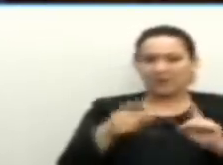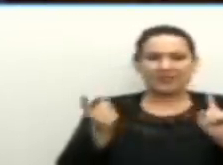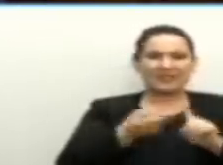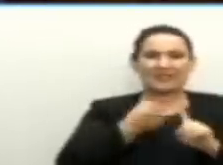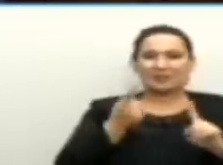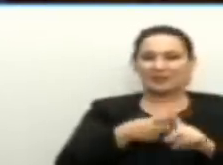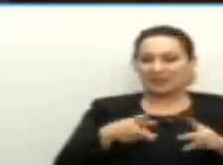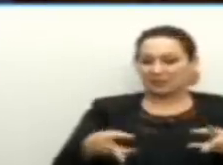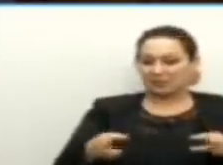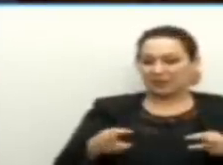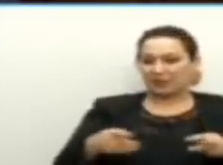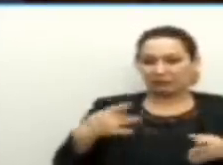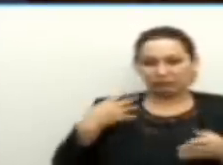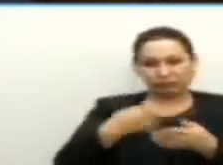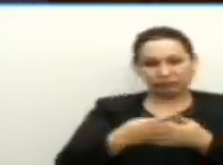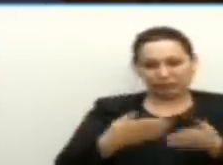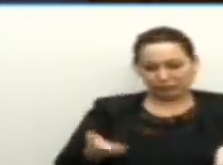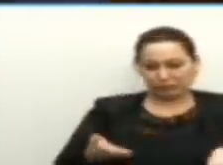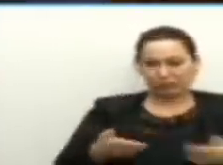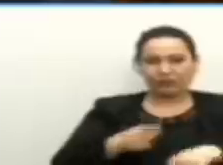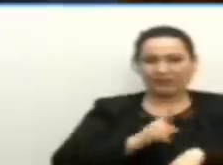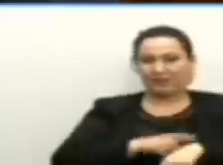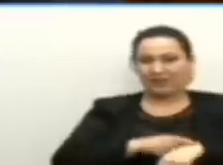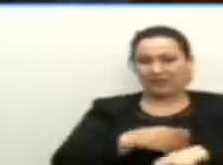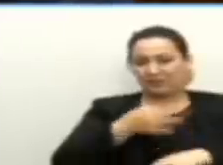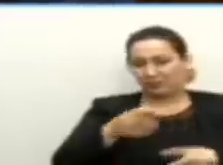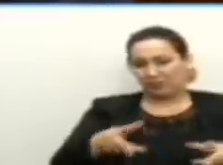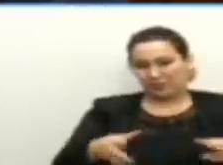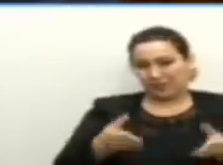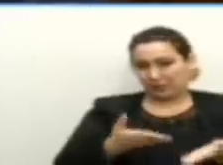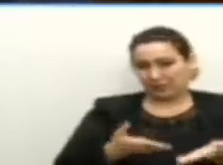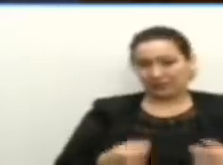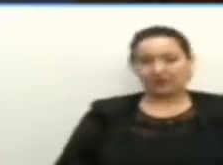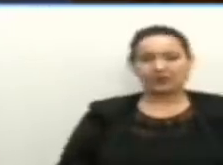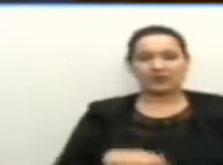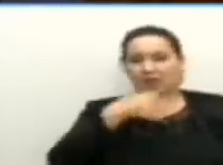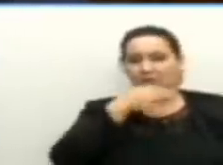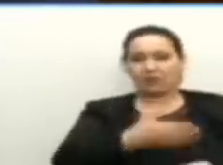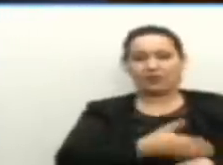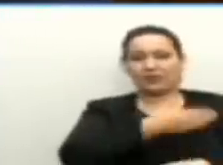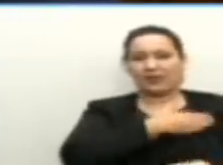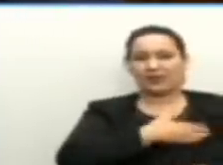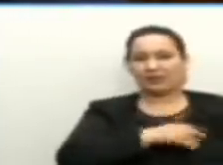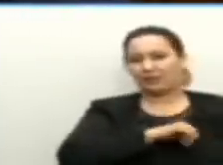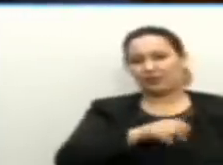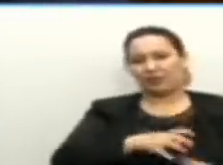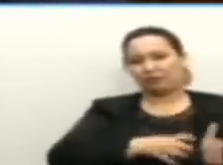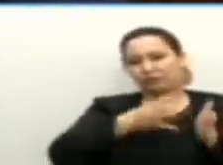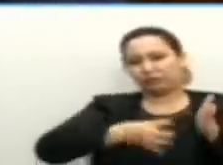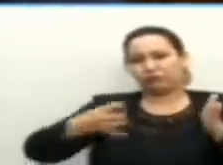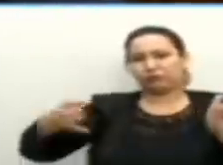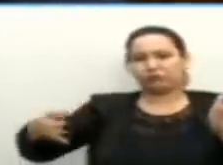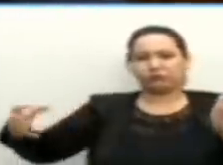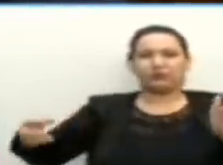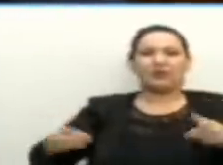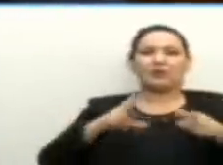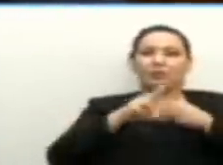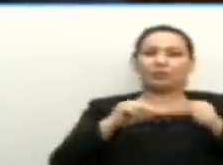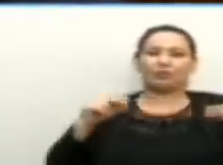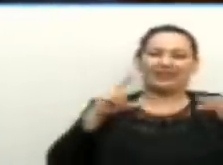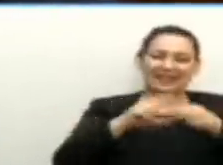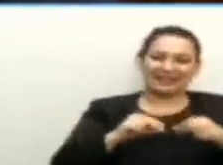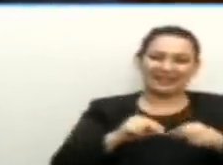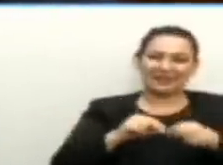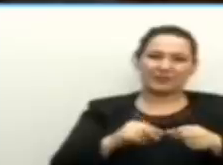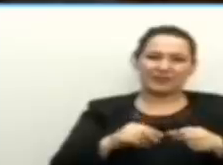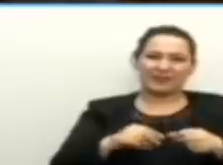في الفترة الأخيرة. وكما سبق لي وأن ذكرت، لن أطيل في تدخلي حول شرح الأسباب،